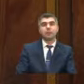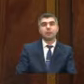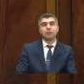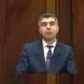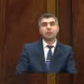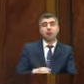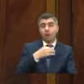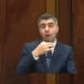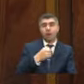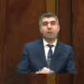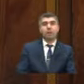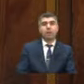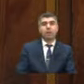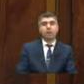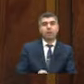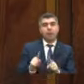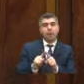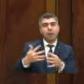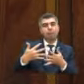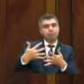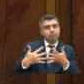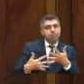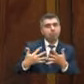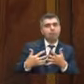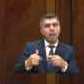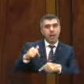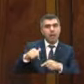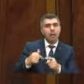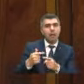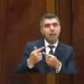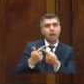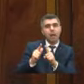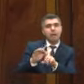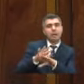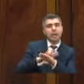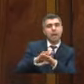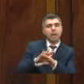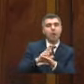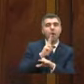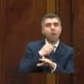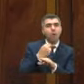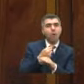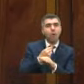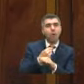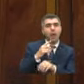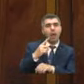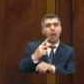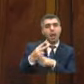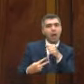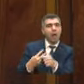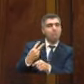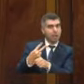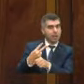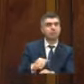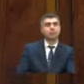إلى فقرة استعراض عدد بعض أولويات السياسة الحكومية للفترة المتبقية من هذه الولاية الشرعية أي سنتين، أريد